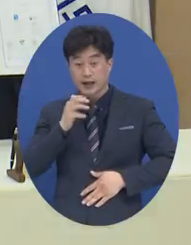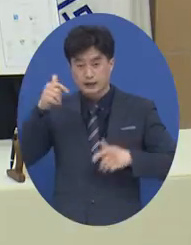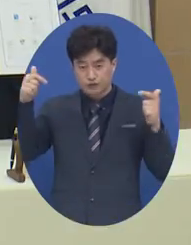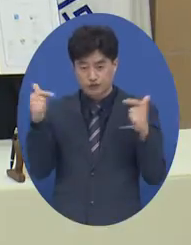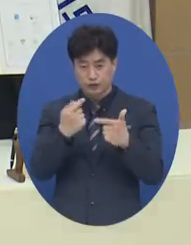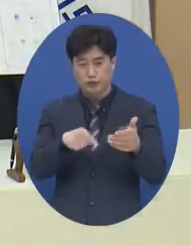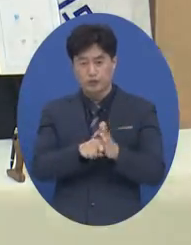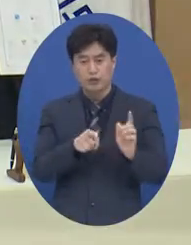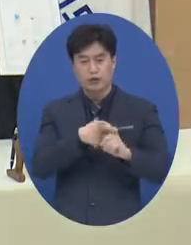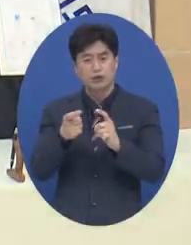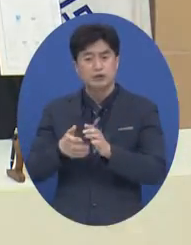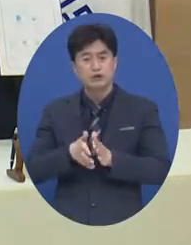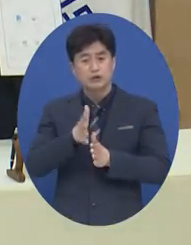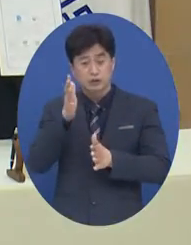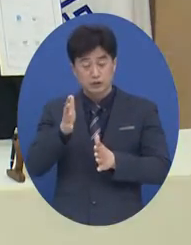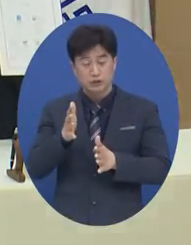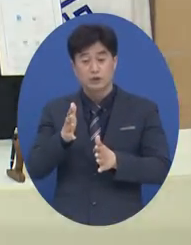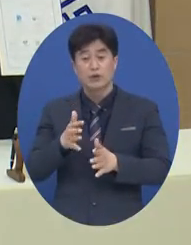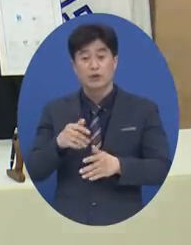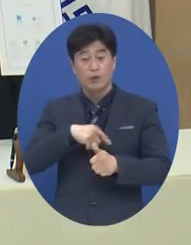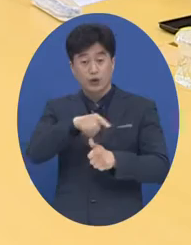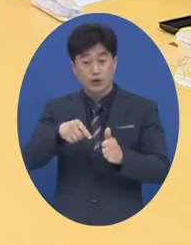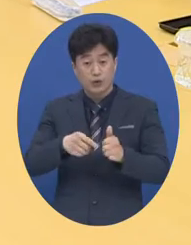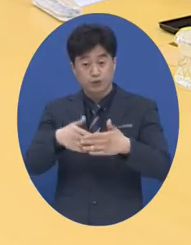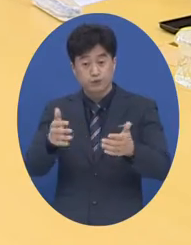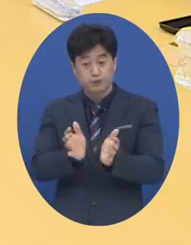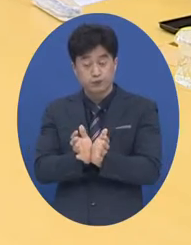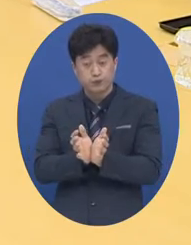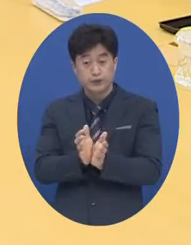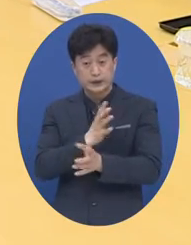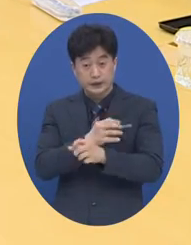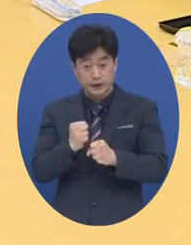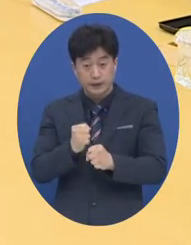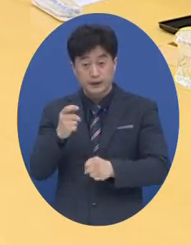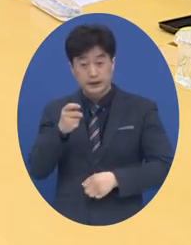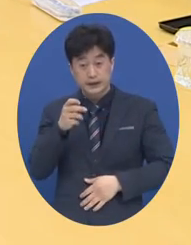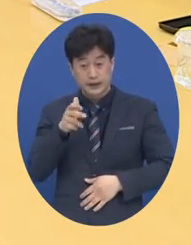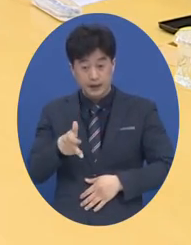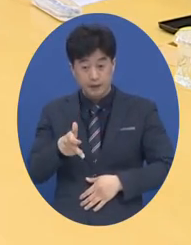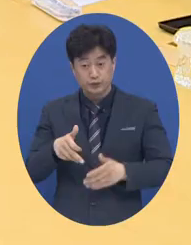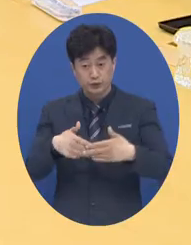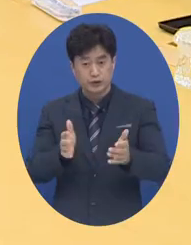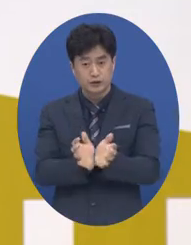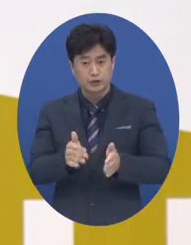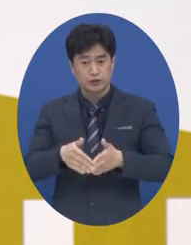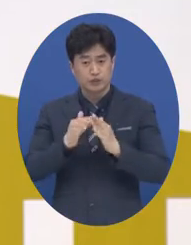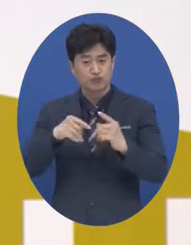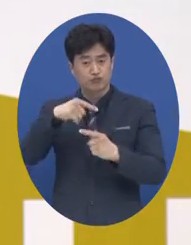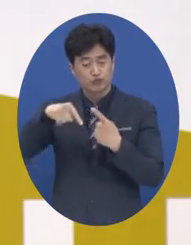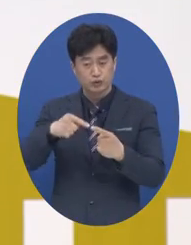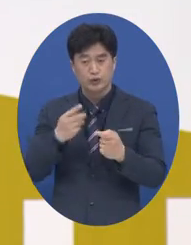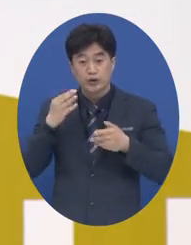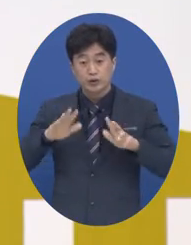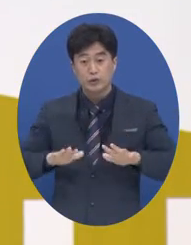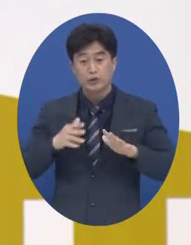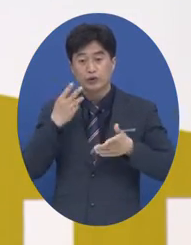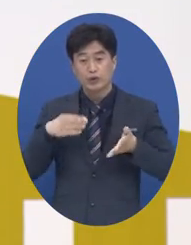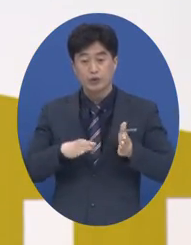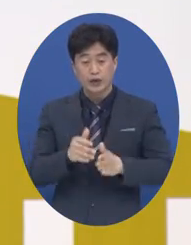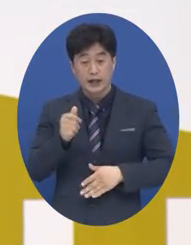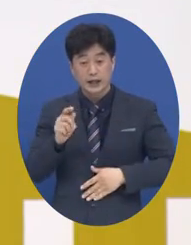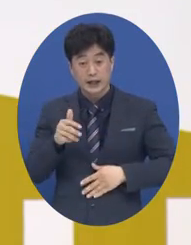위해 관련 지자체 환경부와 협약을 맺고 tf 팀을 구성 에 운영했습니다 이번엔 경기도가